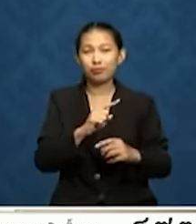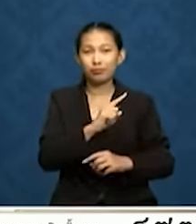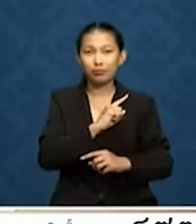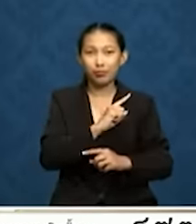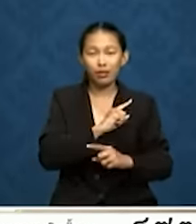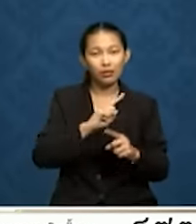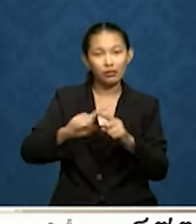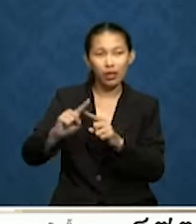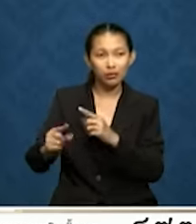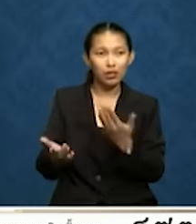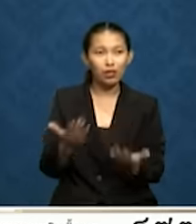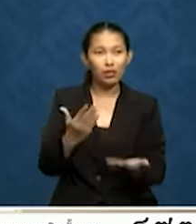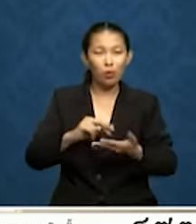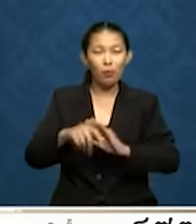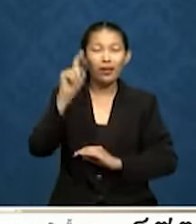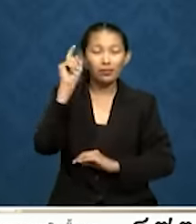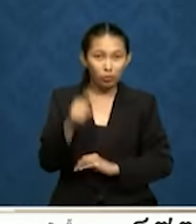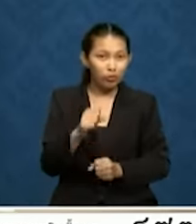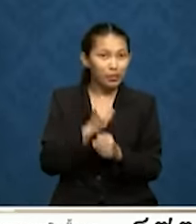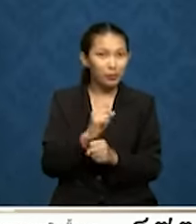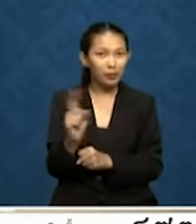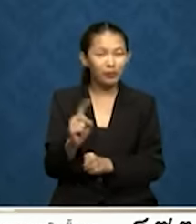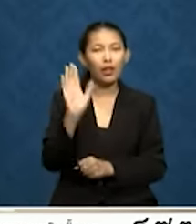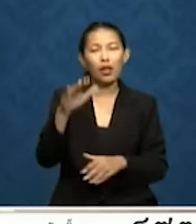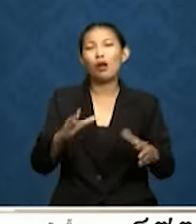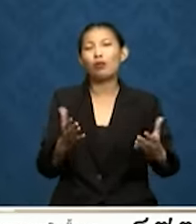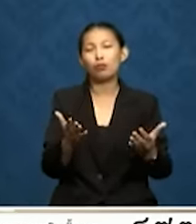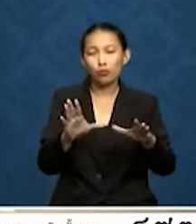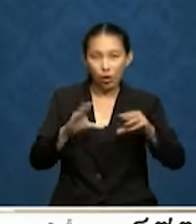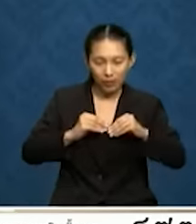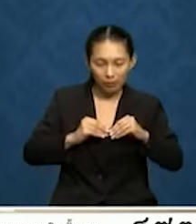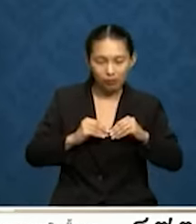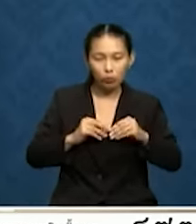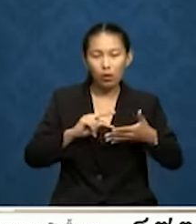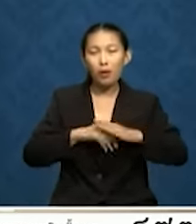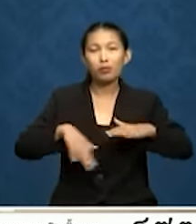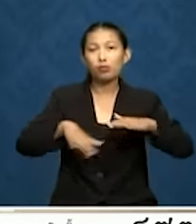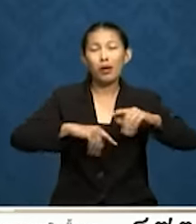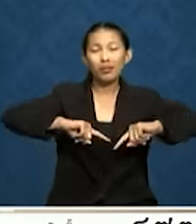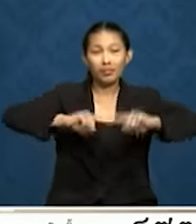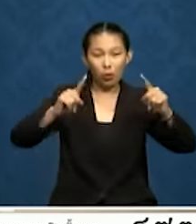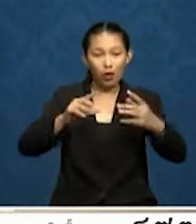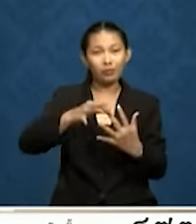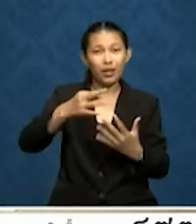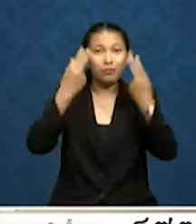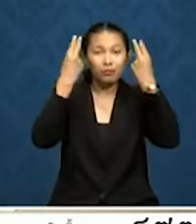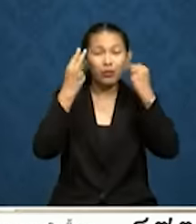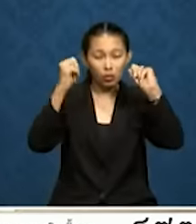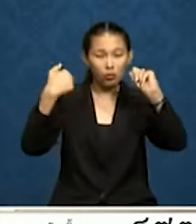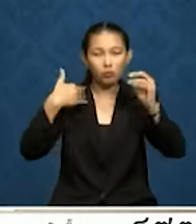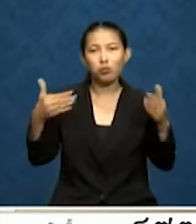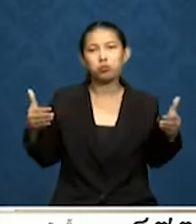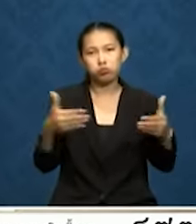โดยลับนั่นคือหลักทั่วไป แต่การเลือกนายกรัฐมนตรีมีบทเฉพา